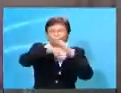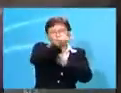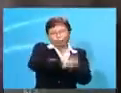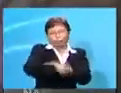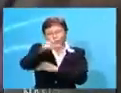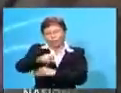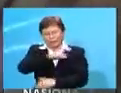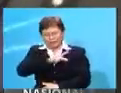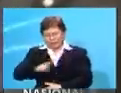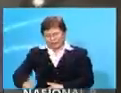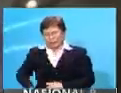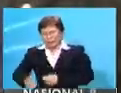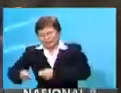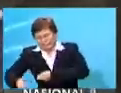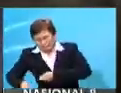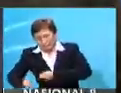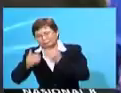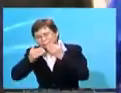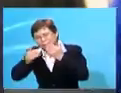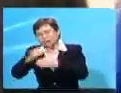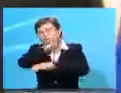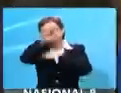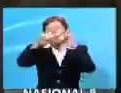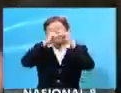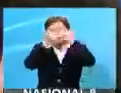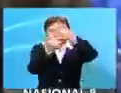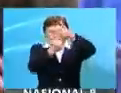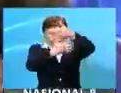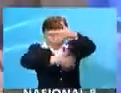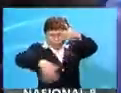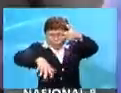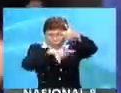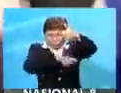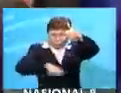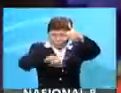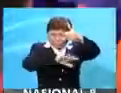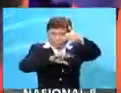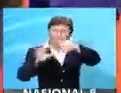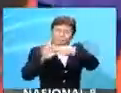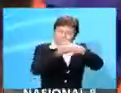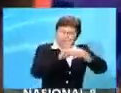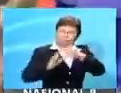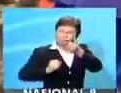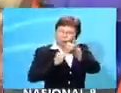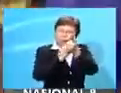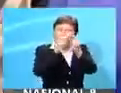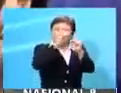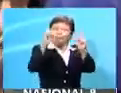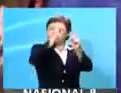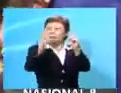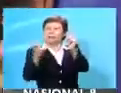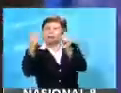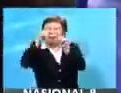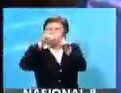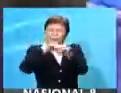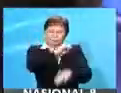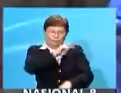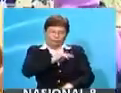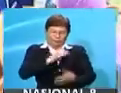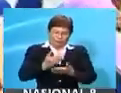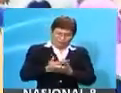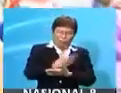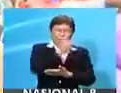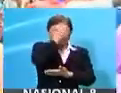Kementerian tersebut Beliau juga mahu semua agensi di bawahnya dapat memberi kerjasama dan sokongan penuh kepada menteri yang baru